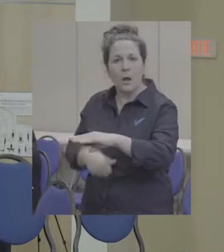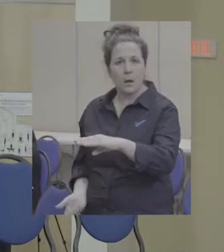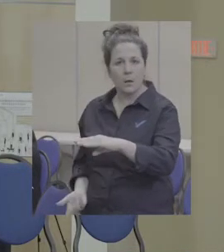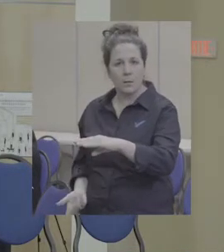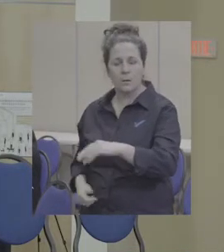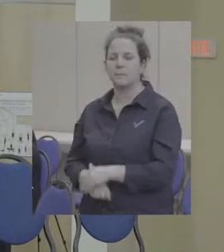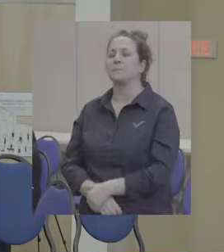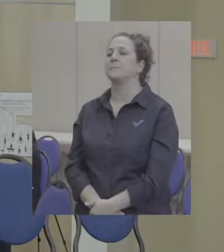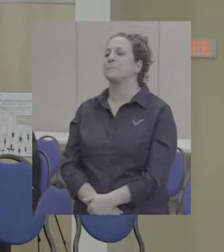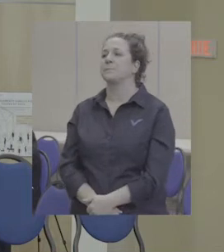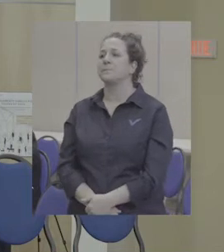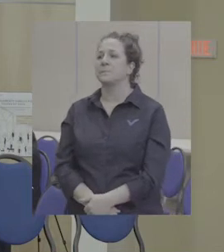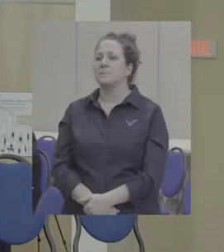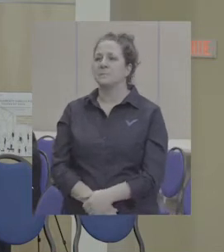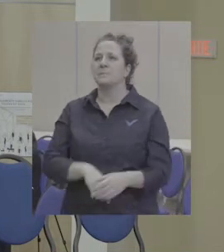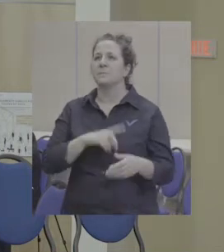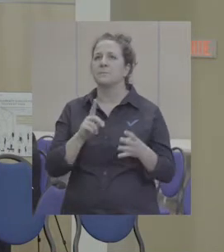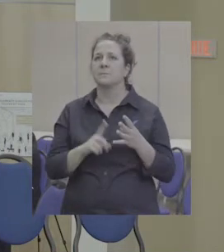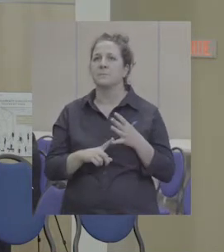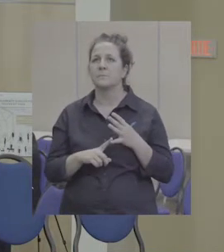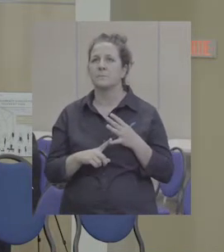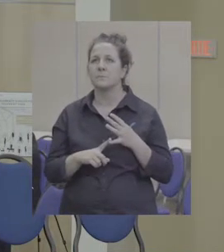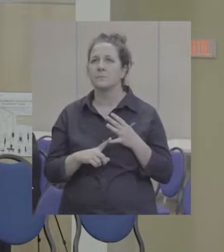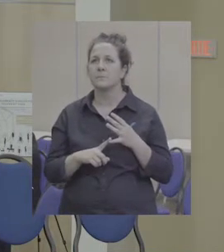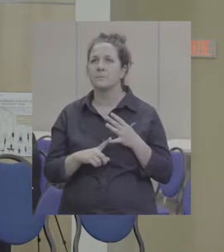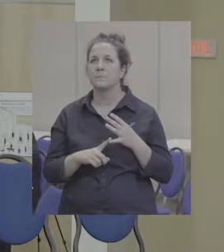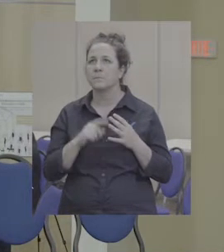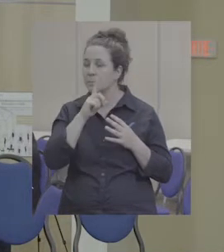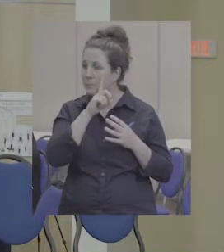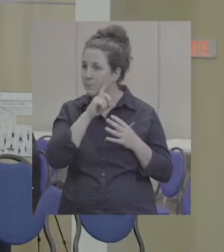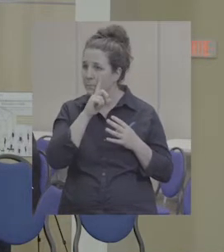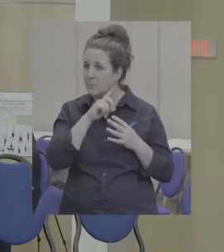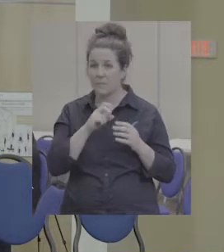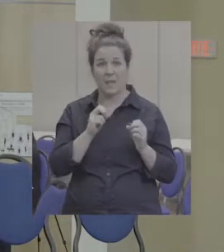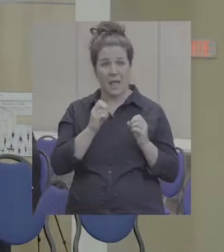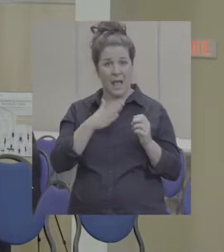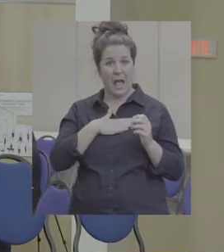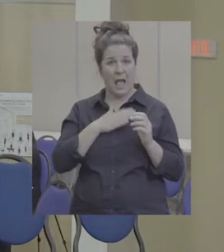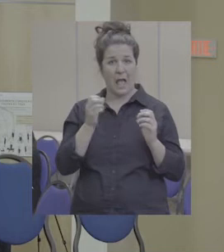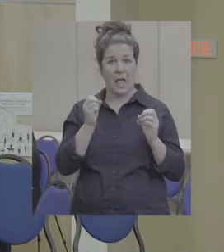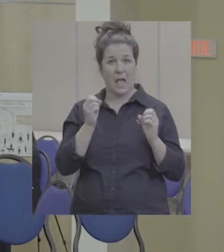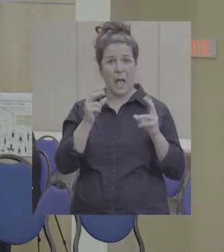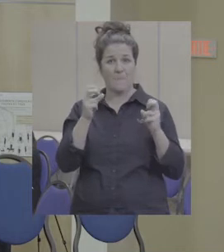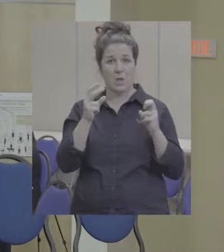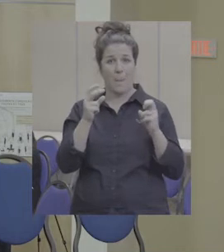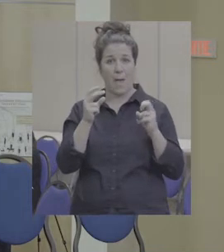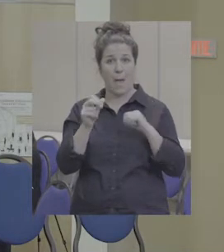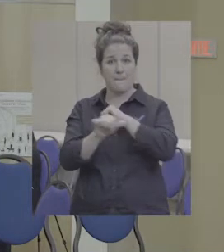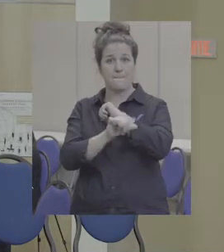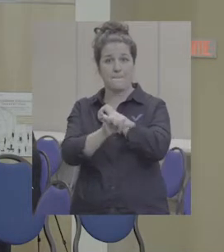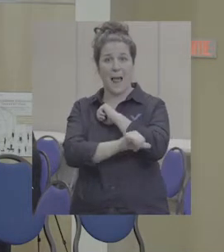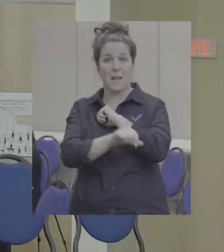montant. Il y a un pied entre l'appartement et le balcon.